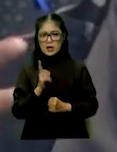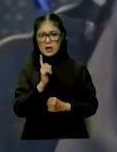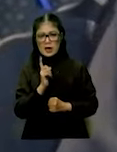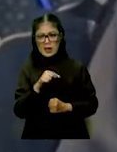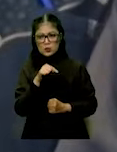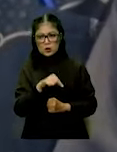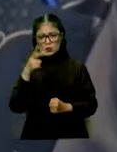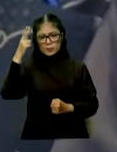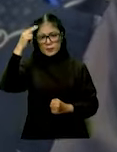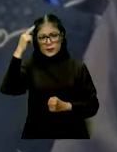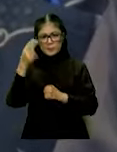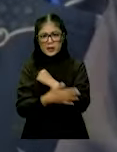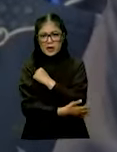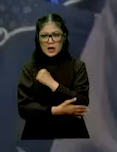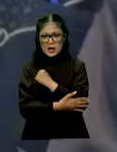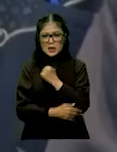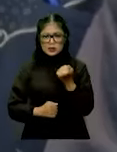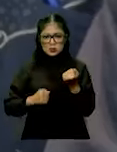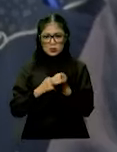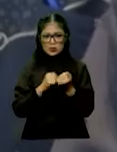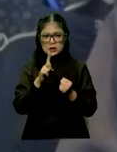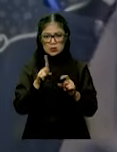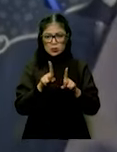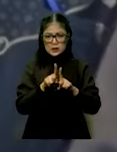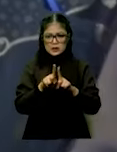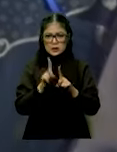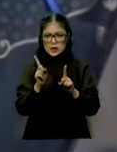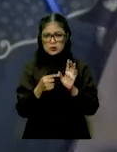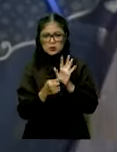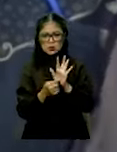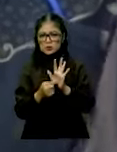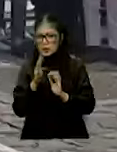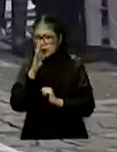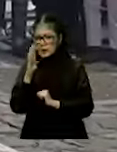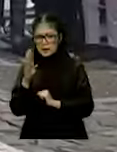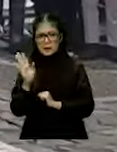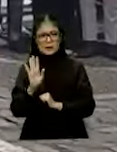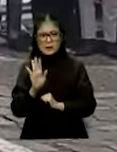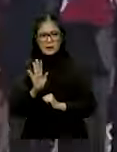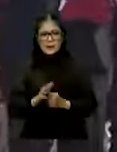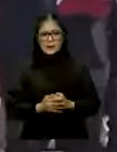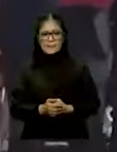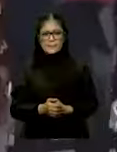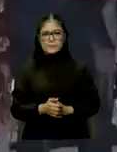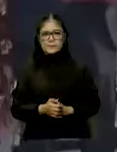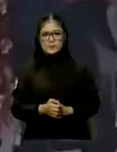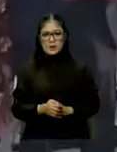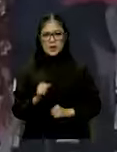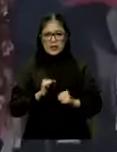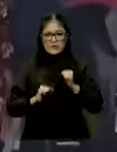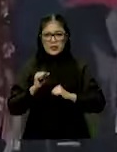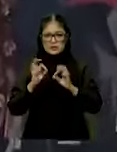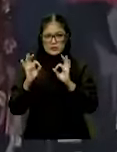menunjukkan sikap tidak netralnya itu yang membuat kita itu menjadi prihatin sivitas akademika Universitas